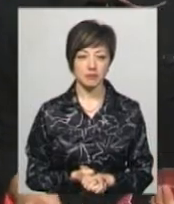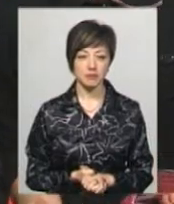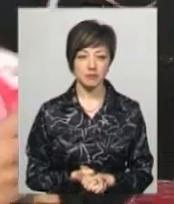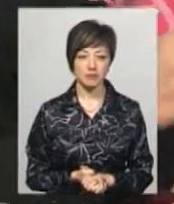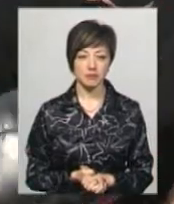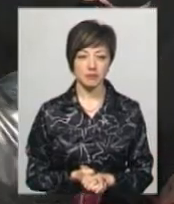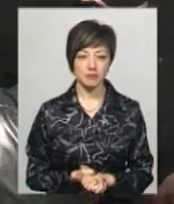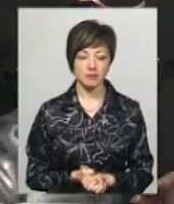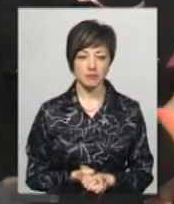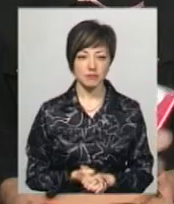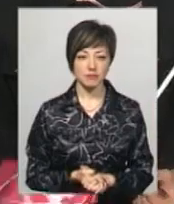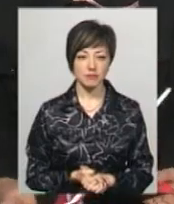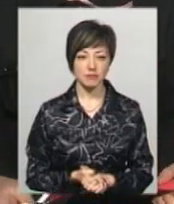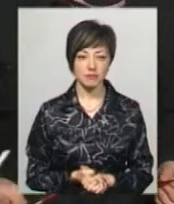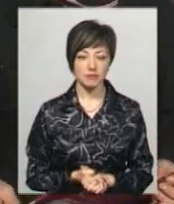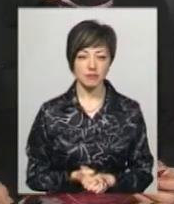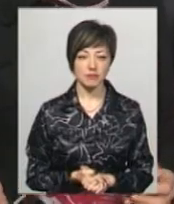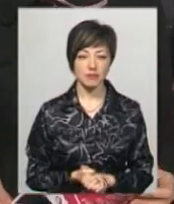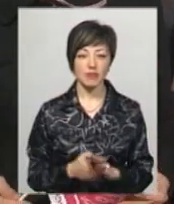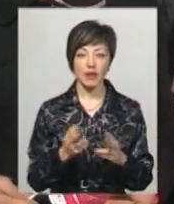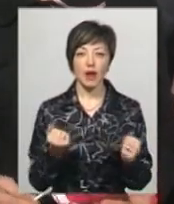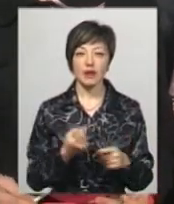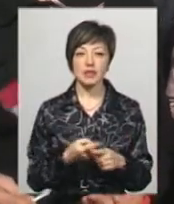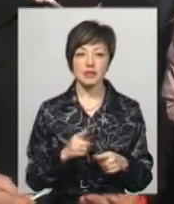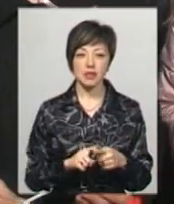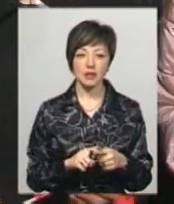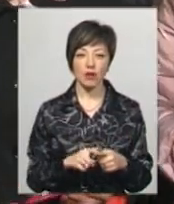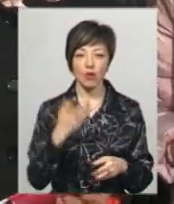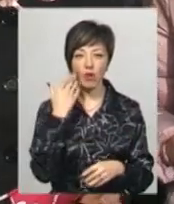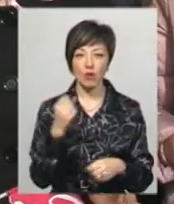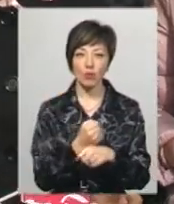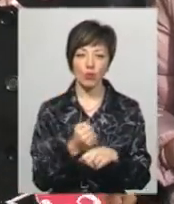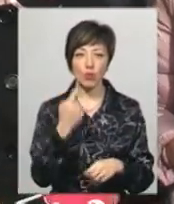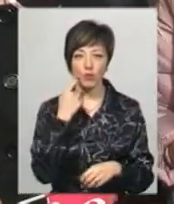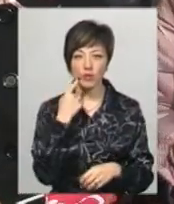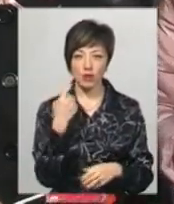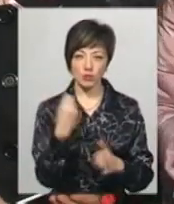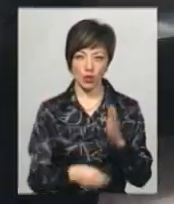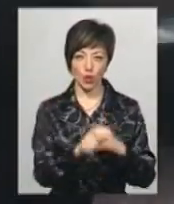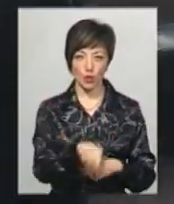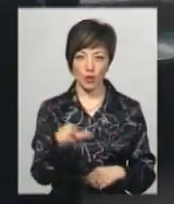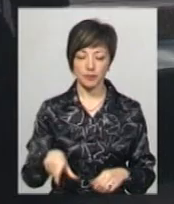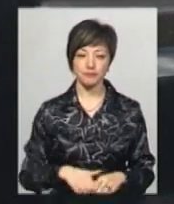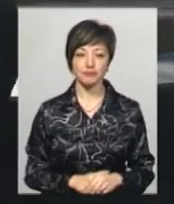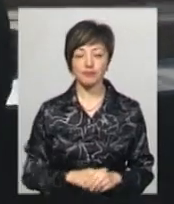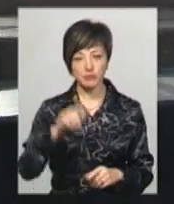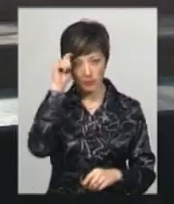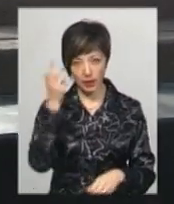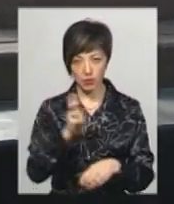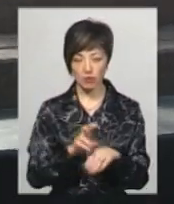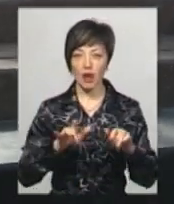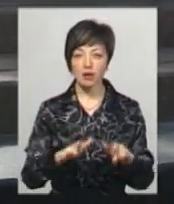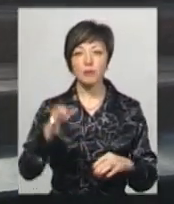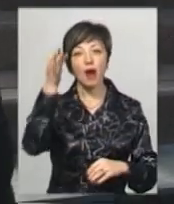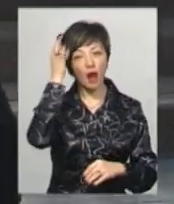Це коли робить так. Так, це коли б'ють, обіжають, оскорбляють людей. Олег Веремчук прийшов на акцію,